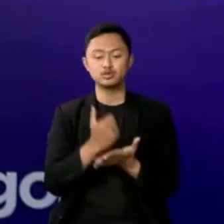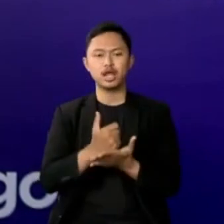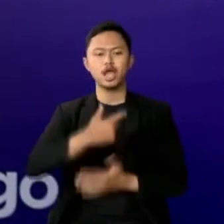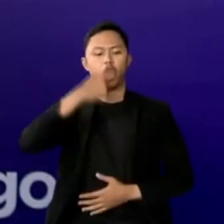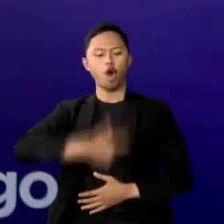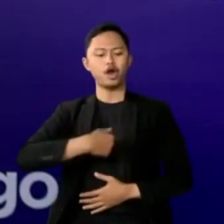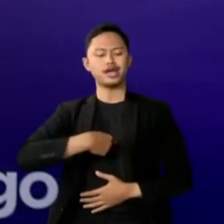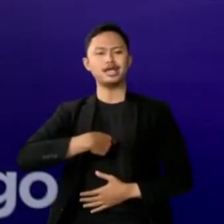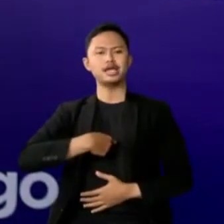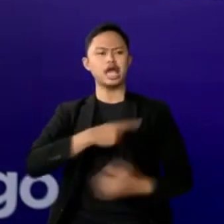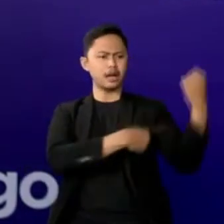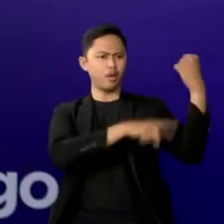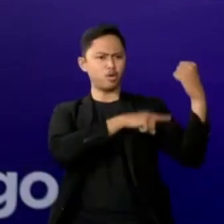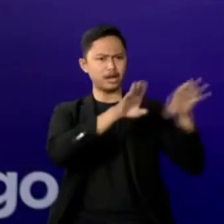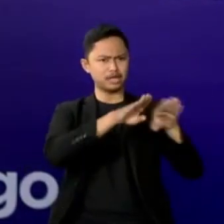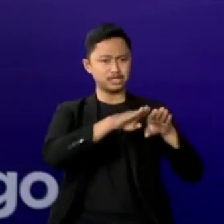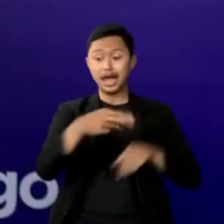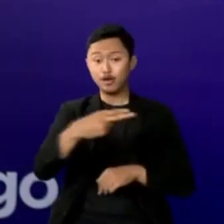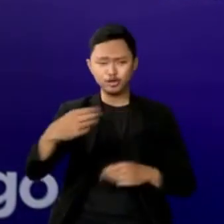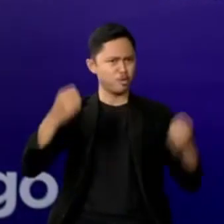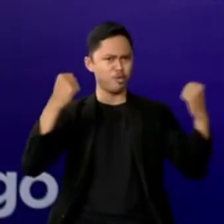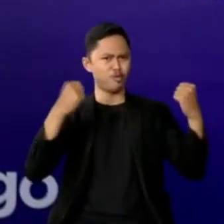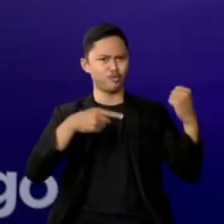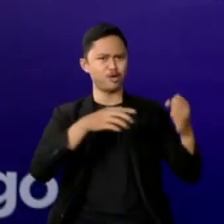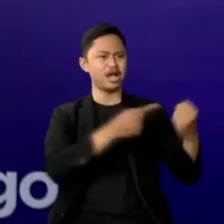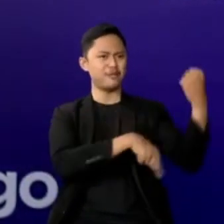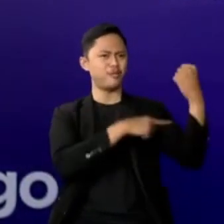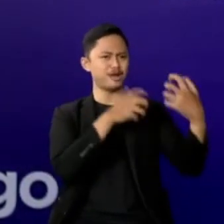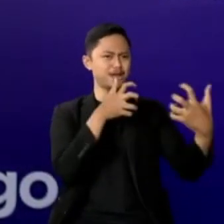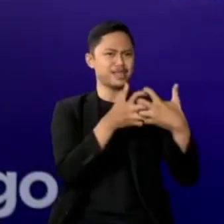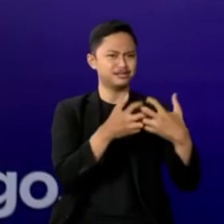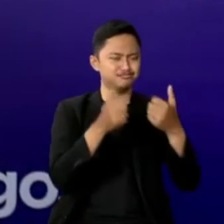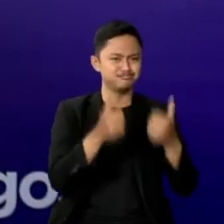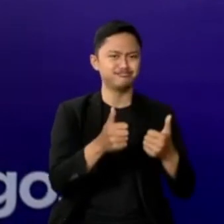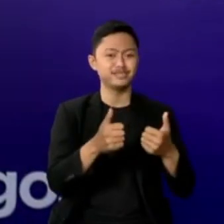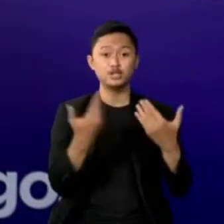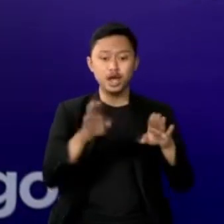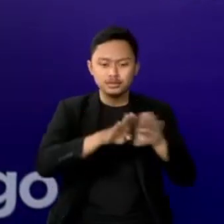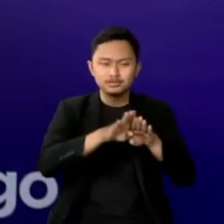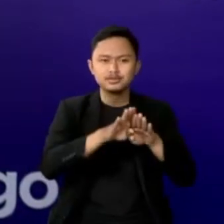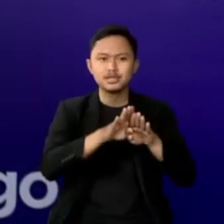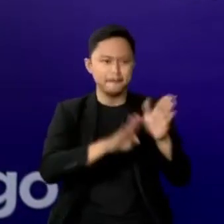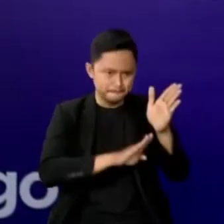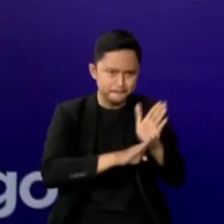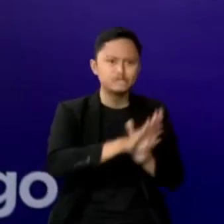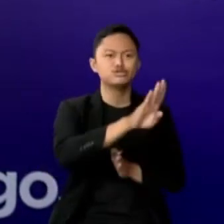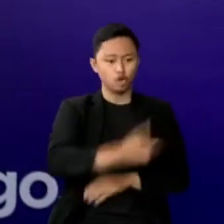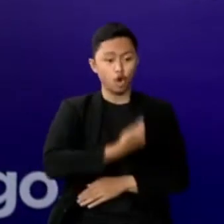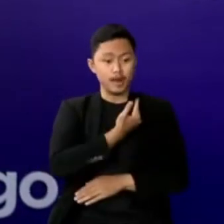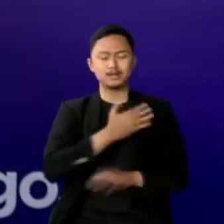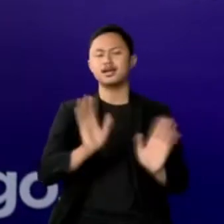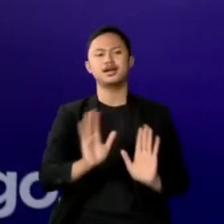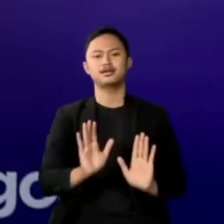daya adaptasi tinggi sekali orang Indonesia apalagi untuk ada tasnya tinggi sudah setelah itu disesuaikan untuk kita maju kedepan tanpa korban